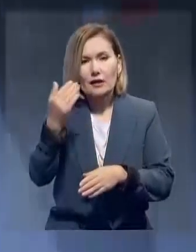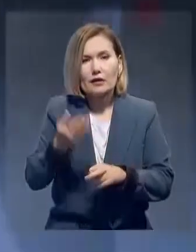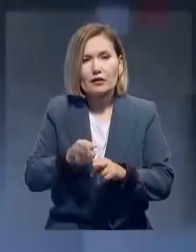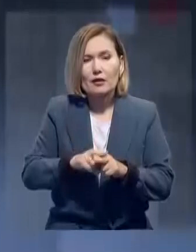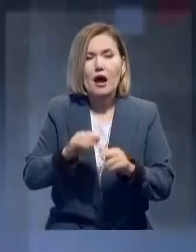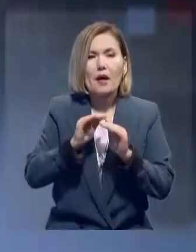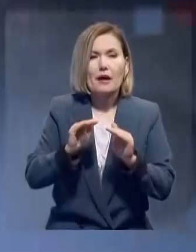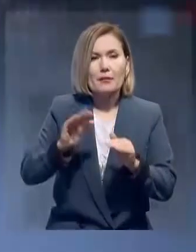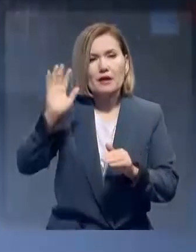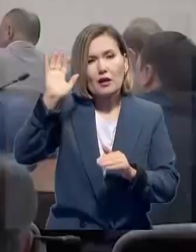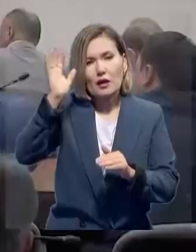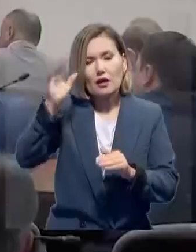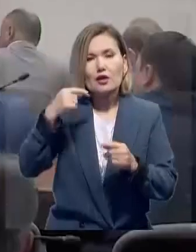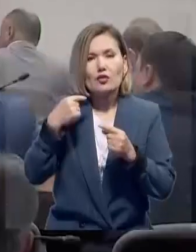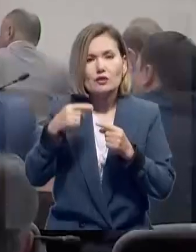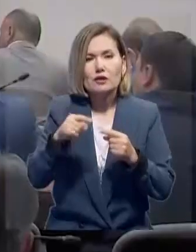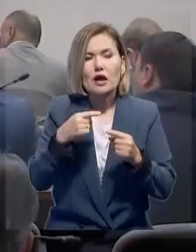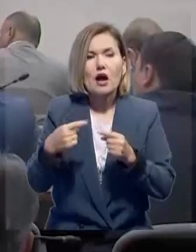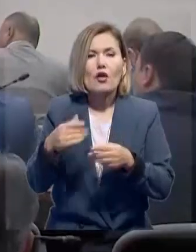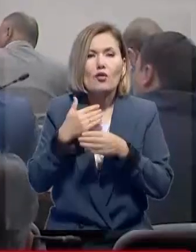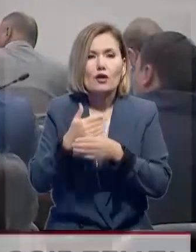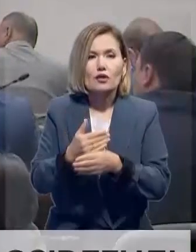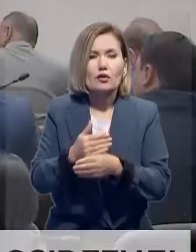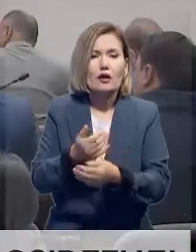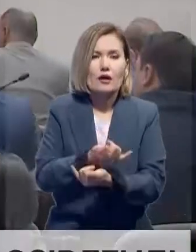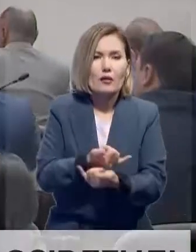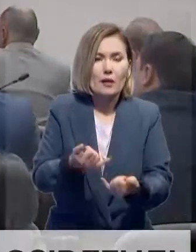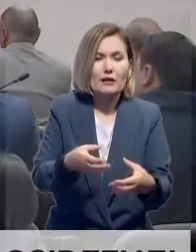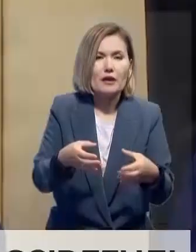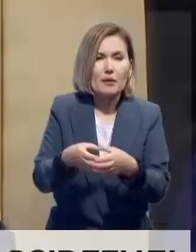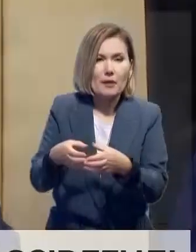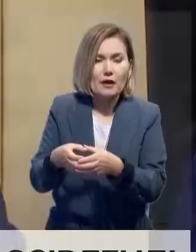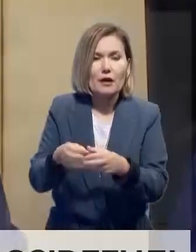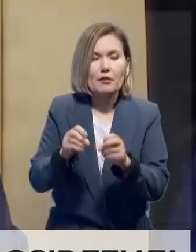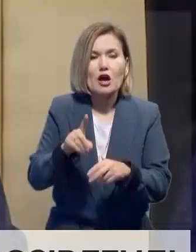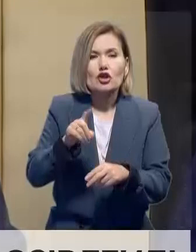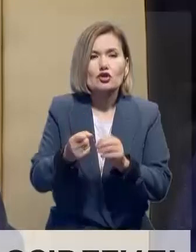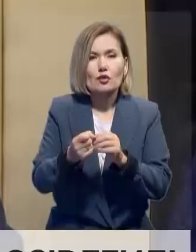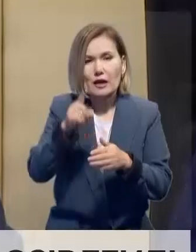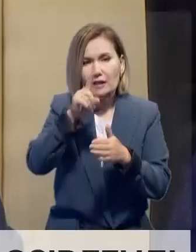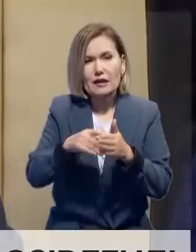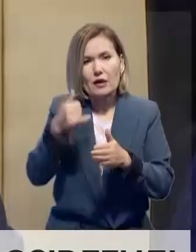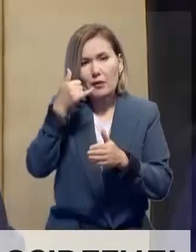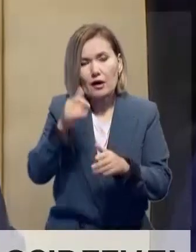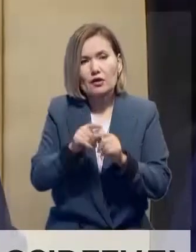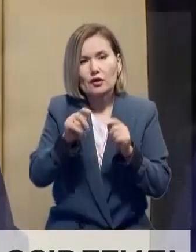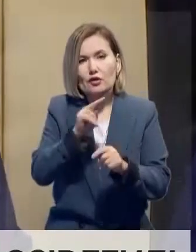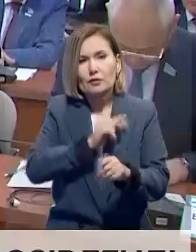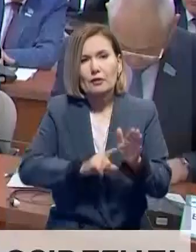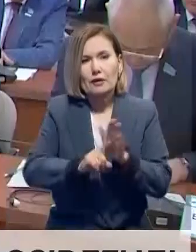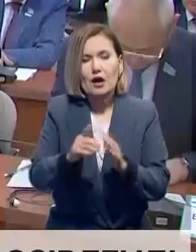өтті. Сондай-ақ балаларға психологиялық және өзге де көмек көрсету үшін партия жанынан 111 сенім телефоны жұмыс істеп